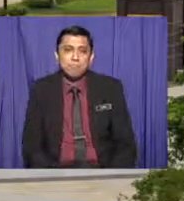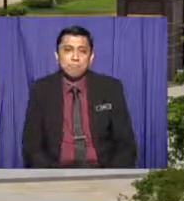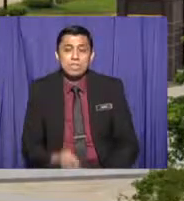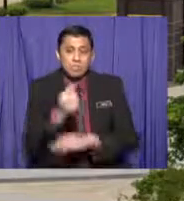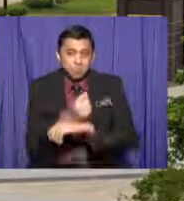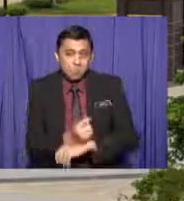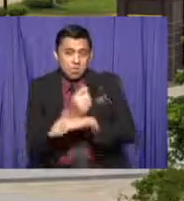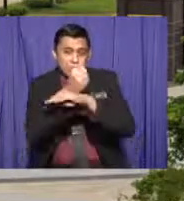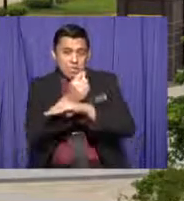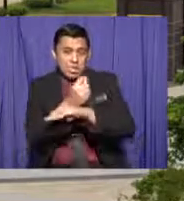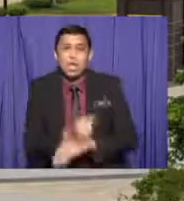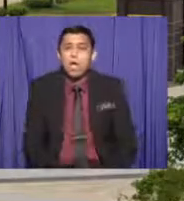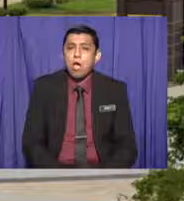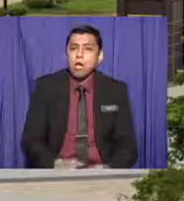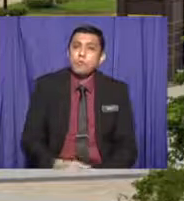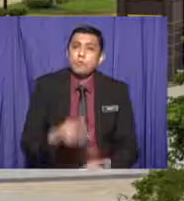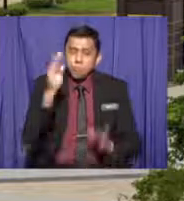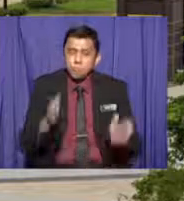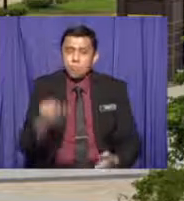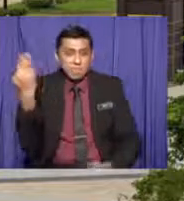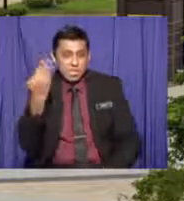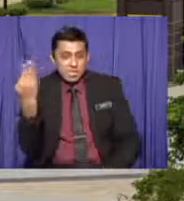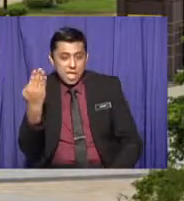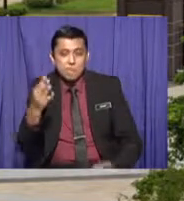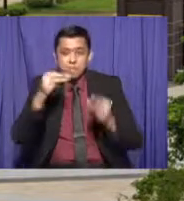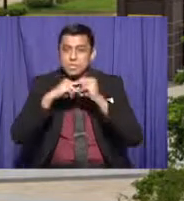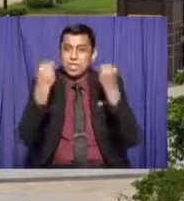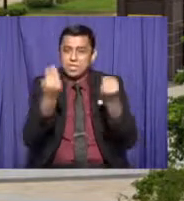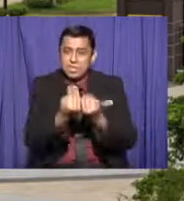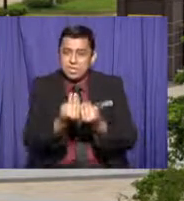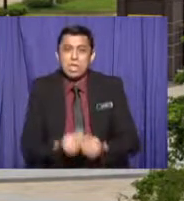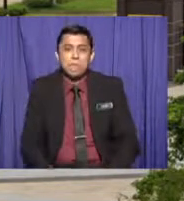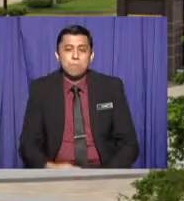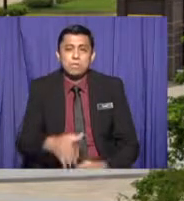tradisi dan norma masyarakat semakin dilupakan.